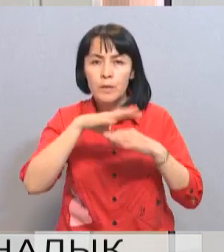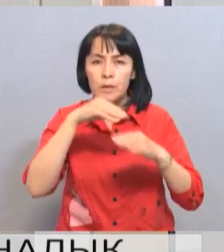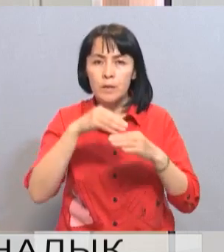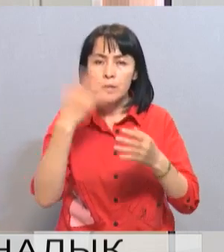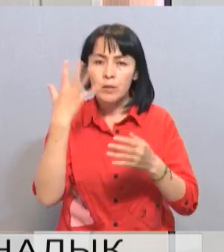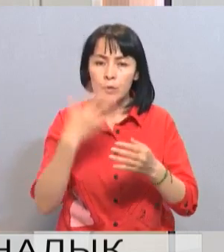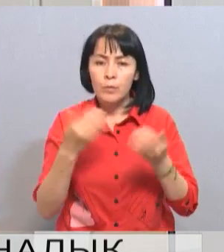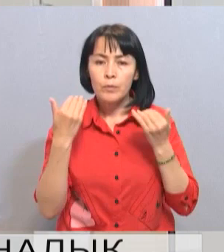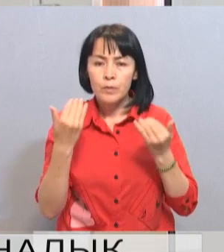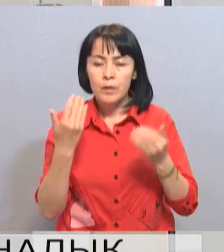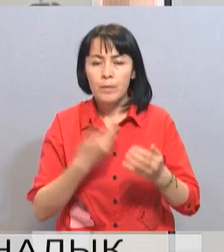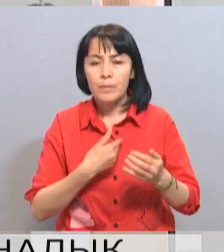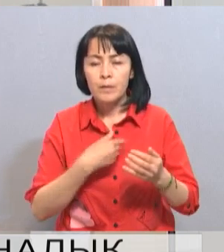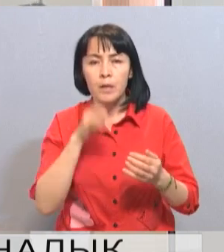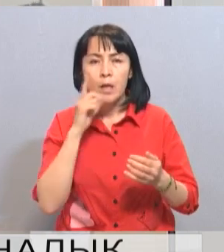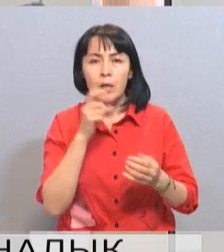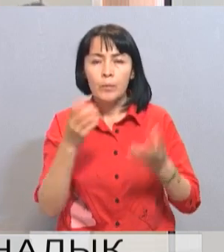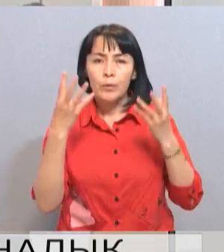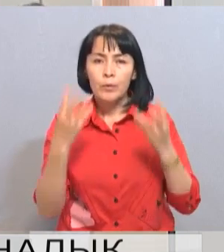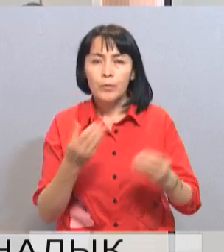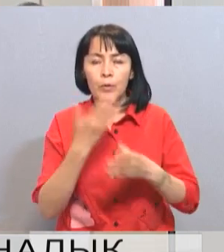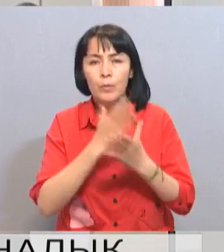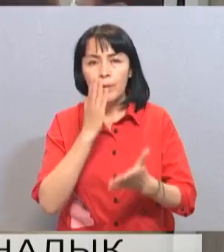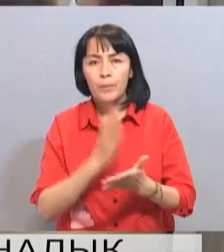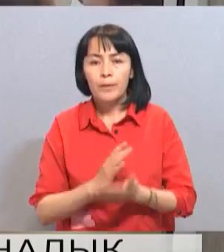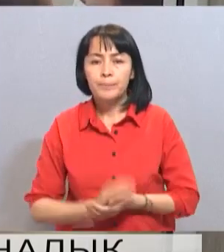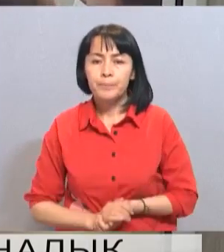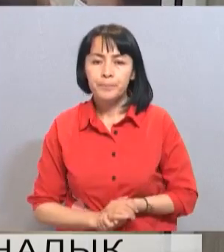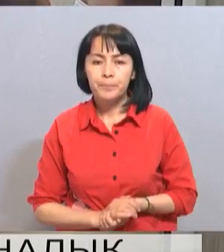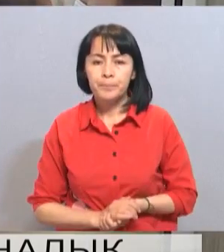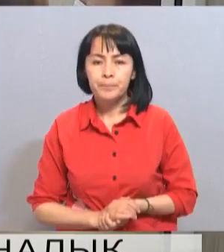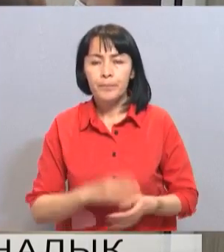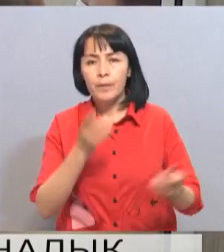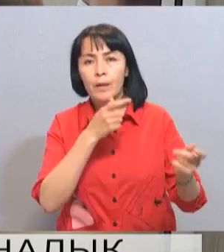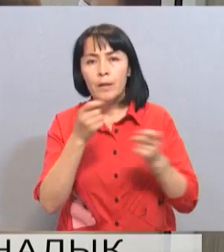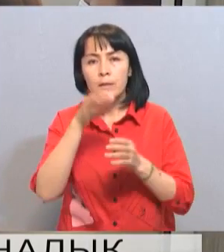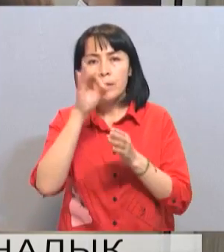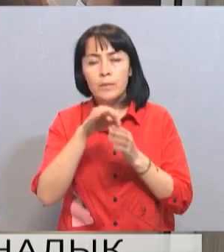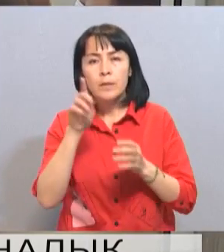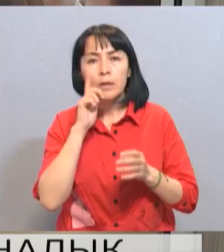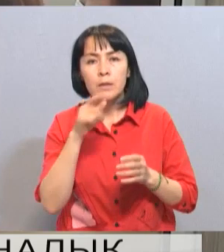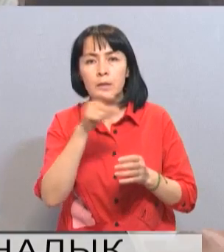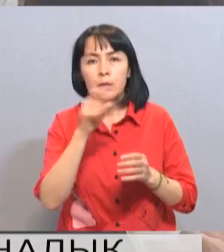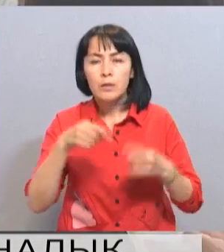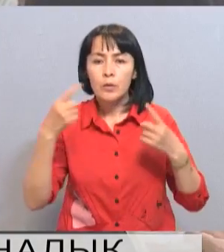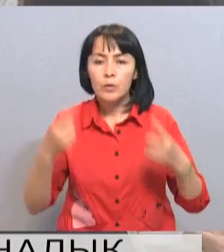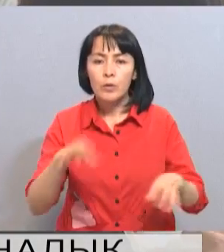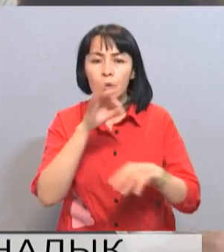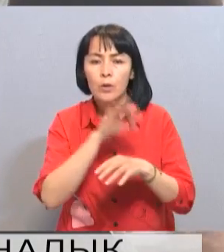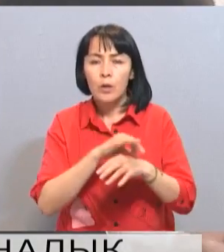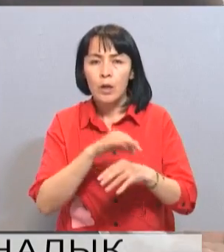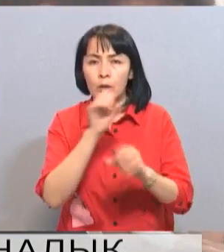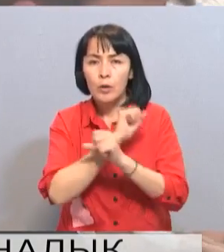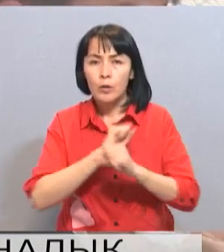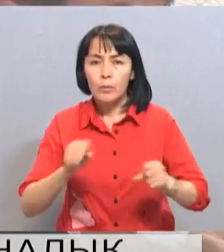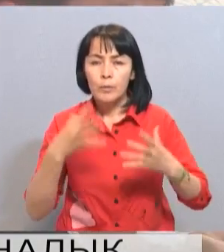түрлерімен осындай біз жастарға бүгін қызмет көрсетіп жатырмыз. Акцияның мақсаты жастар арасында түрлі аурулардың алдын